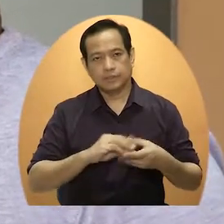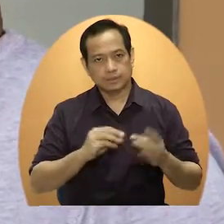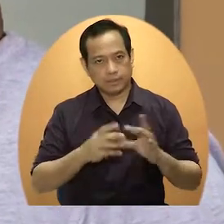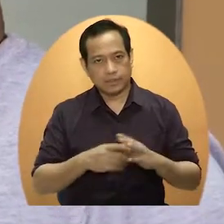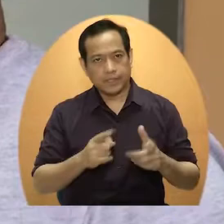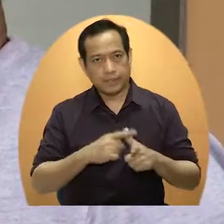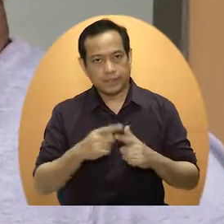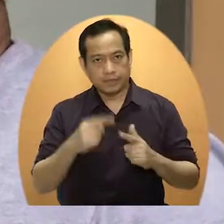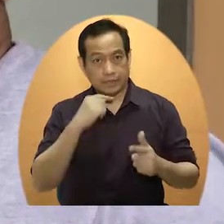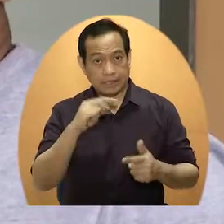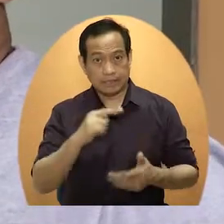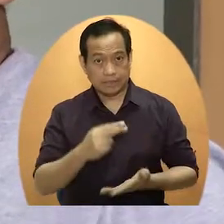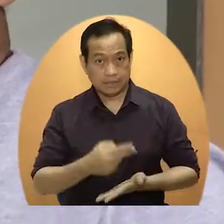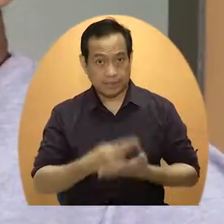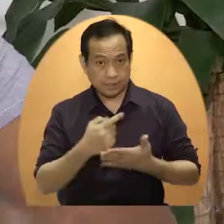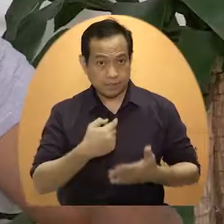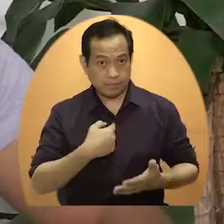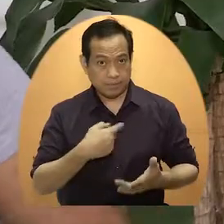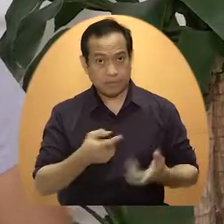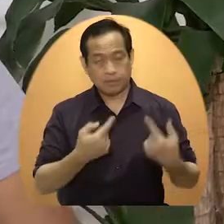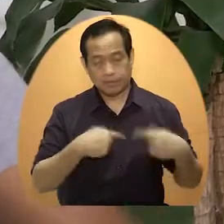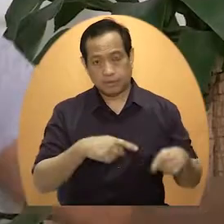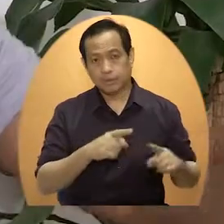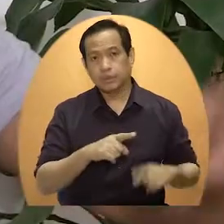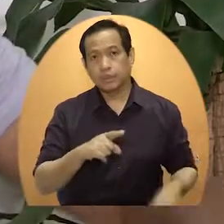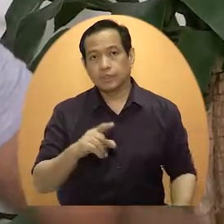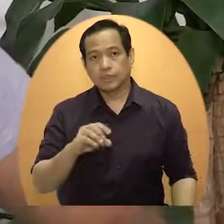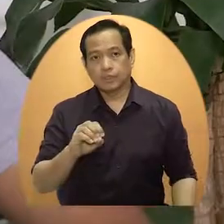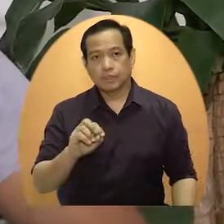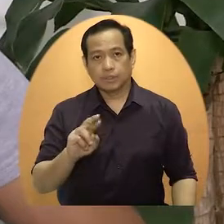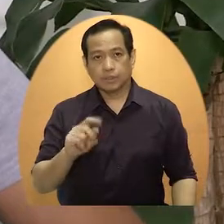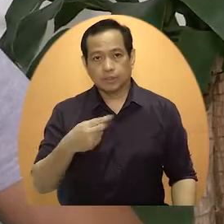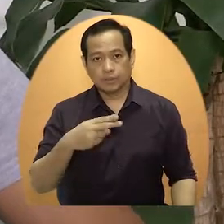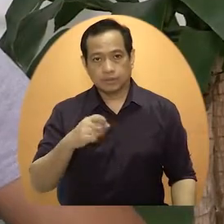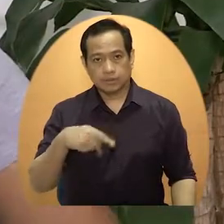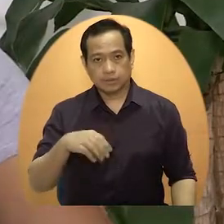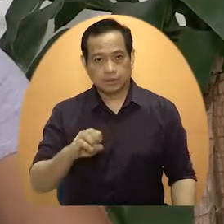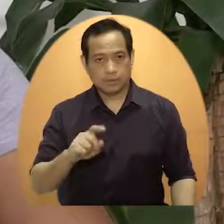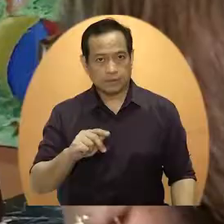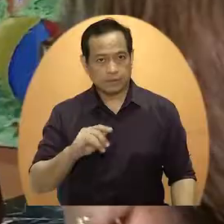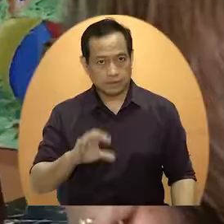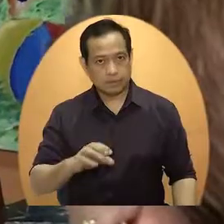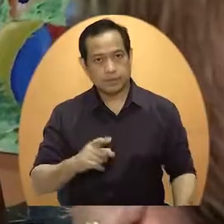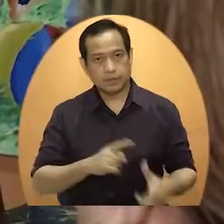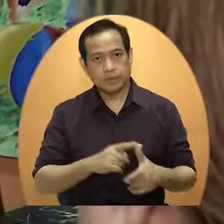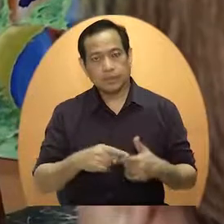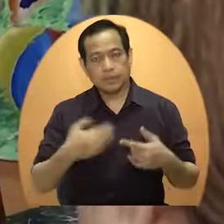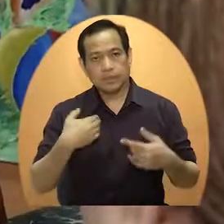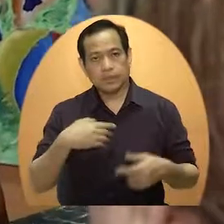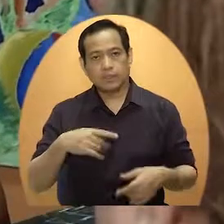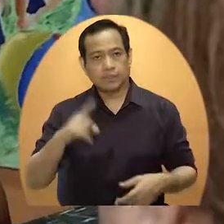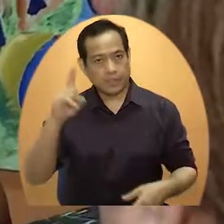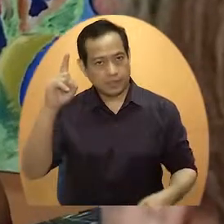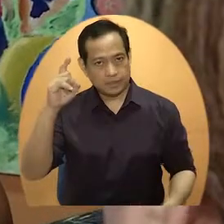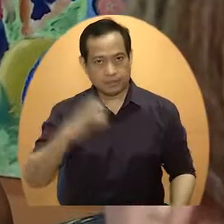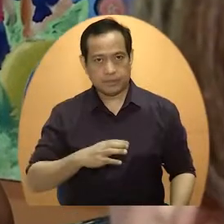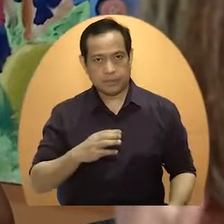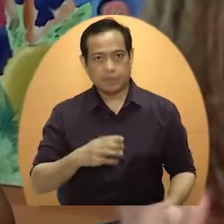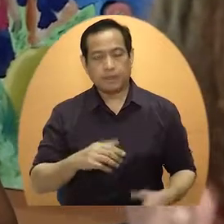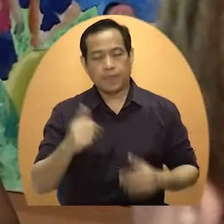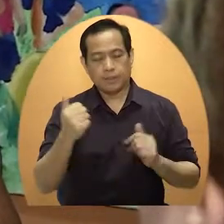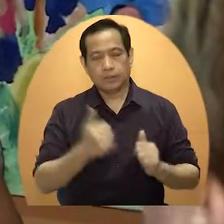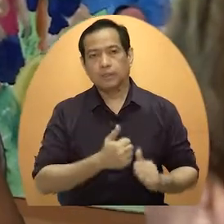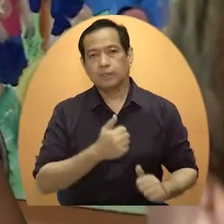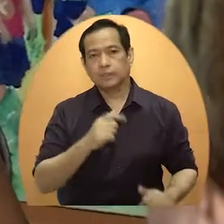tinulungan. Dinala ako sa orthopedic, galaw sa Jose Reyes, in-X-ray yan. Paglabas ko ng August